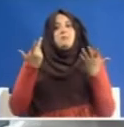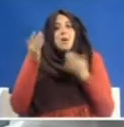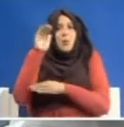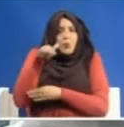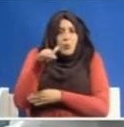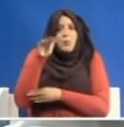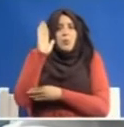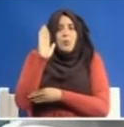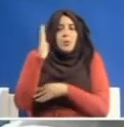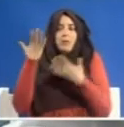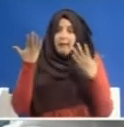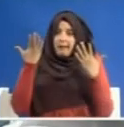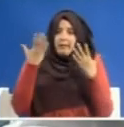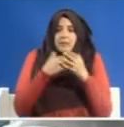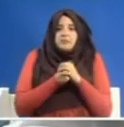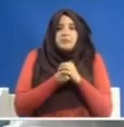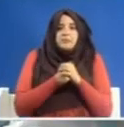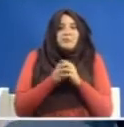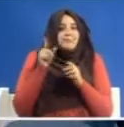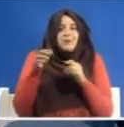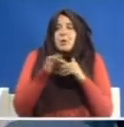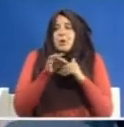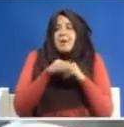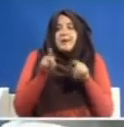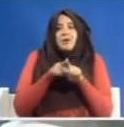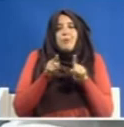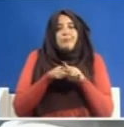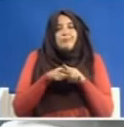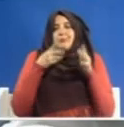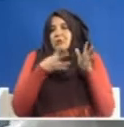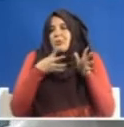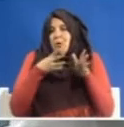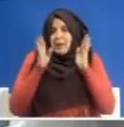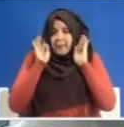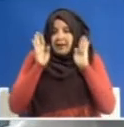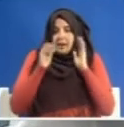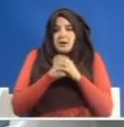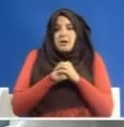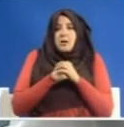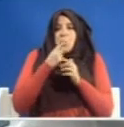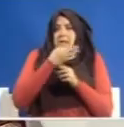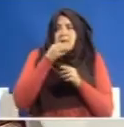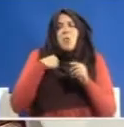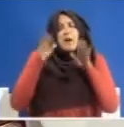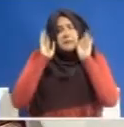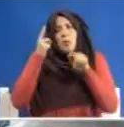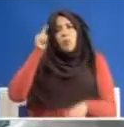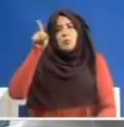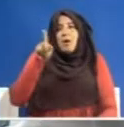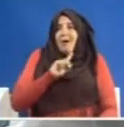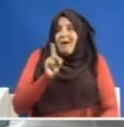وهكذا. لذلك هو مستهزئ بيقين. ثم باش يقول لك نصلي على جارك وكذا، هذا غلط يعني. هذا لابد أن